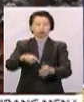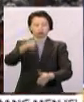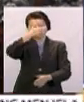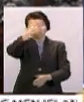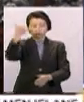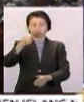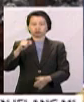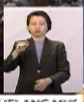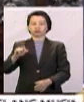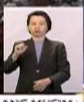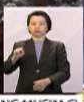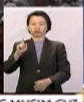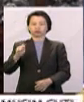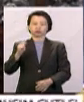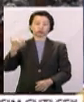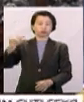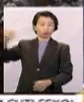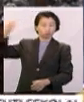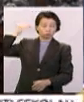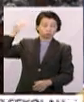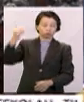disebabkan oleh GST terdahulu.